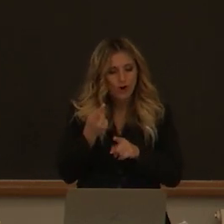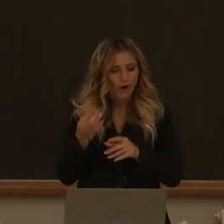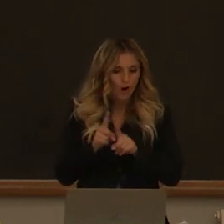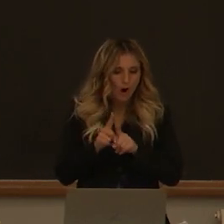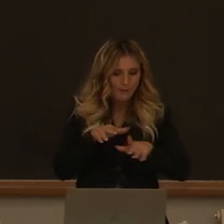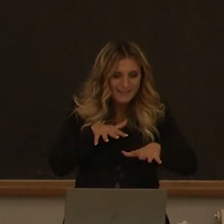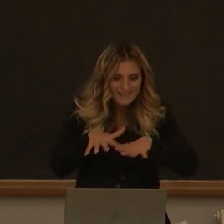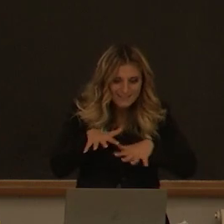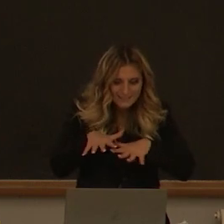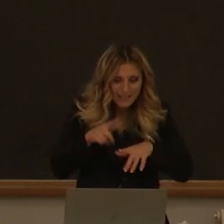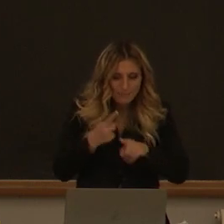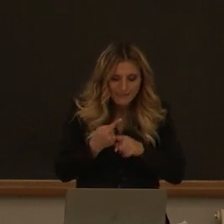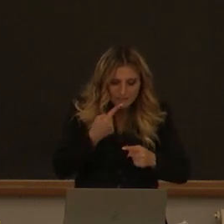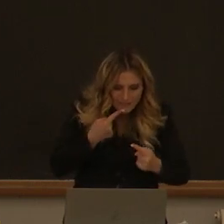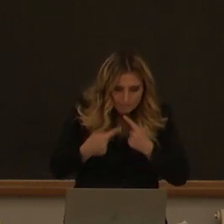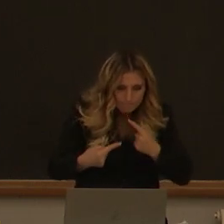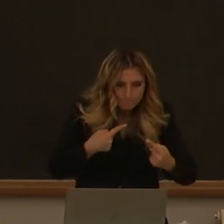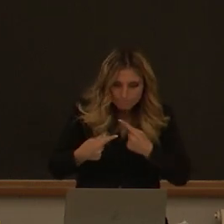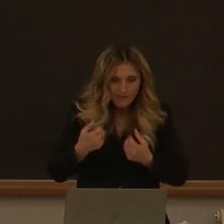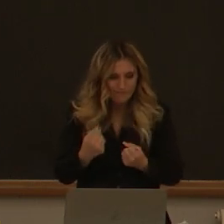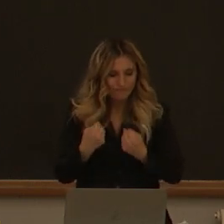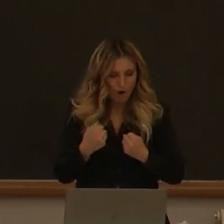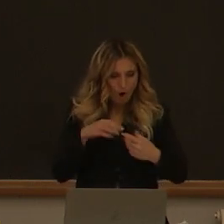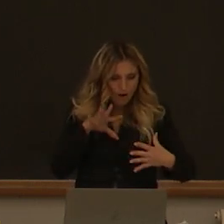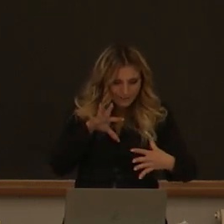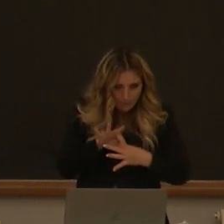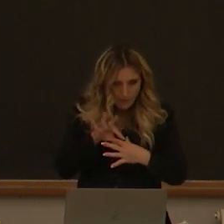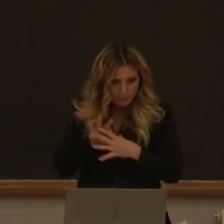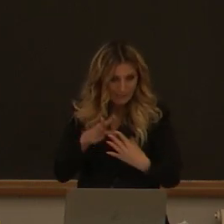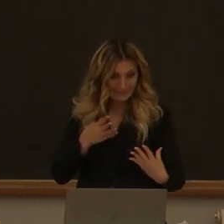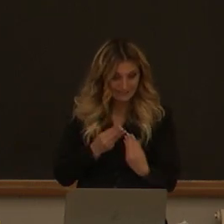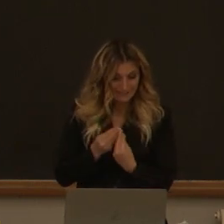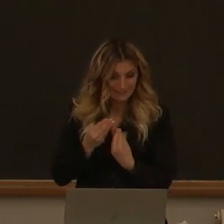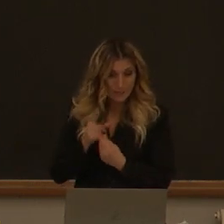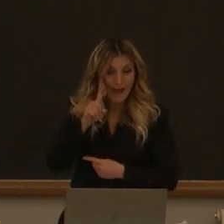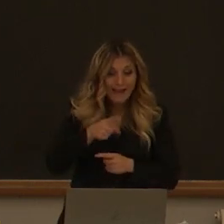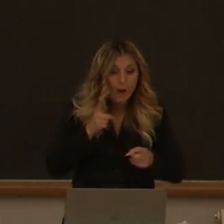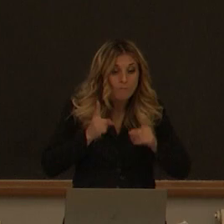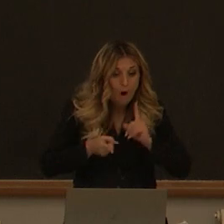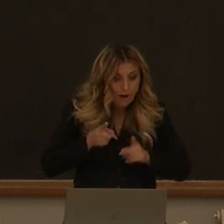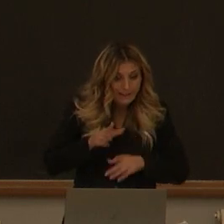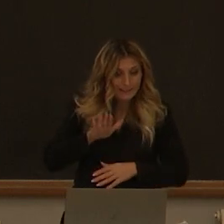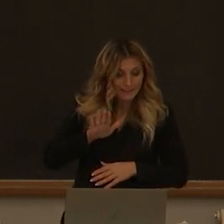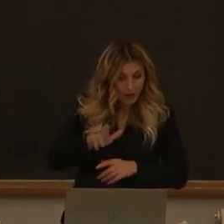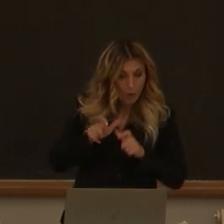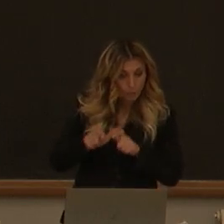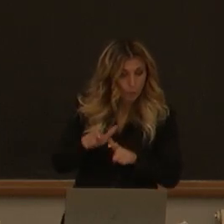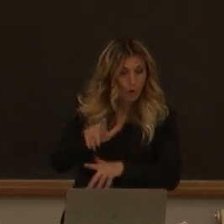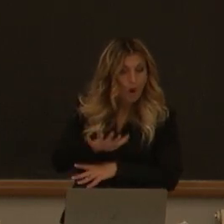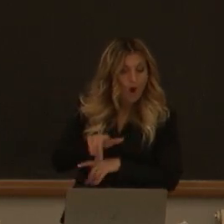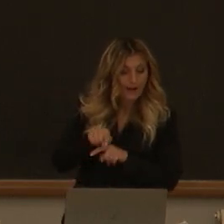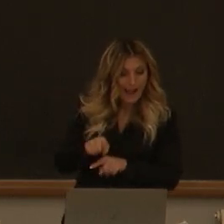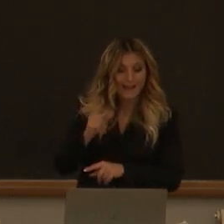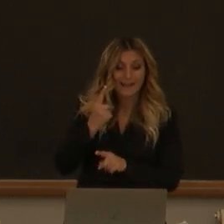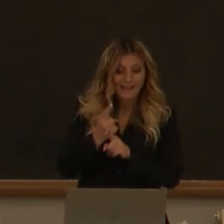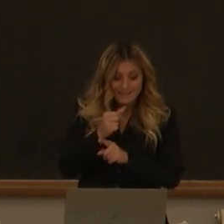delle interazioni forti con gli attori locali e che anche con i politici locali, che riconoscono nelle